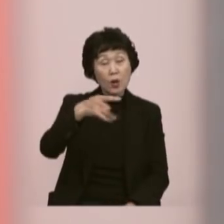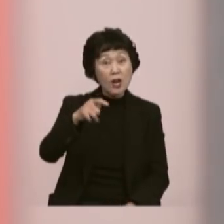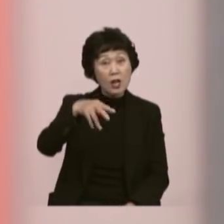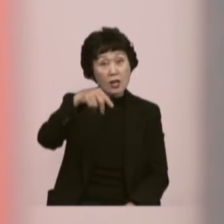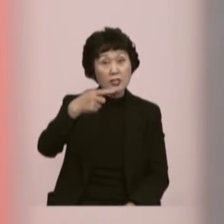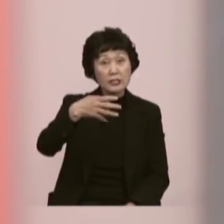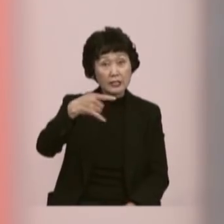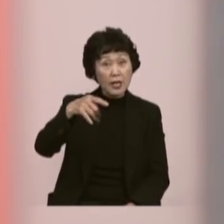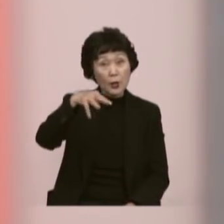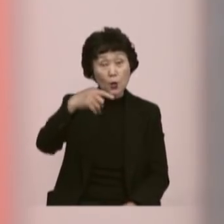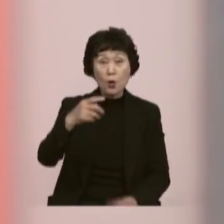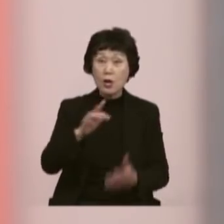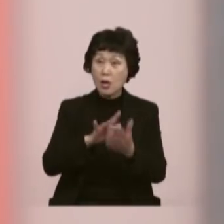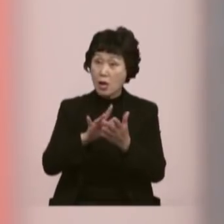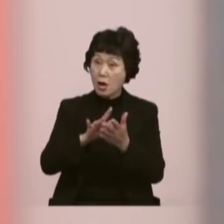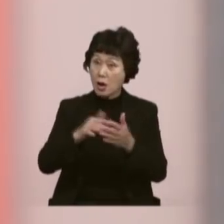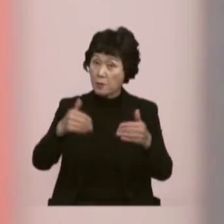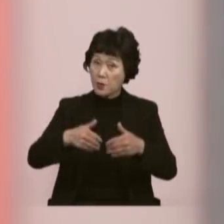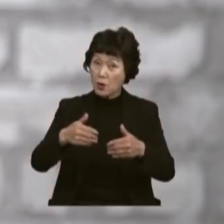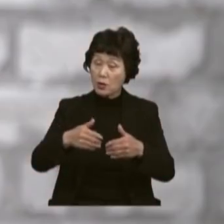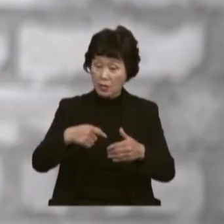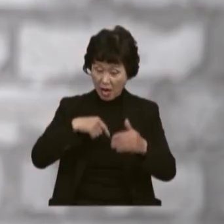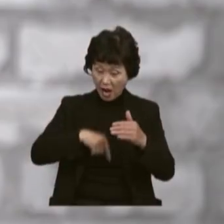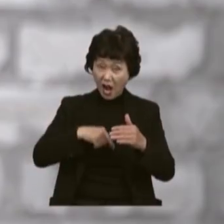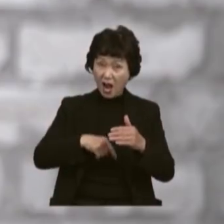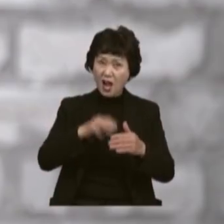간에 암이 꽉 찼다는 거예요.